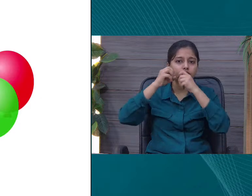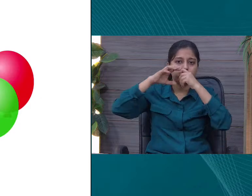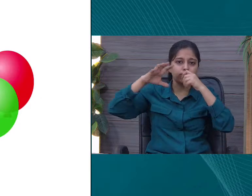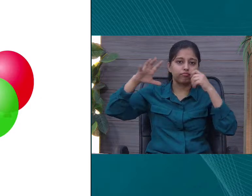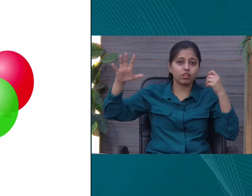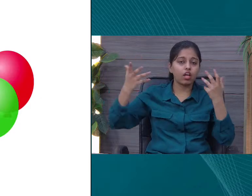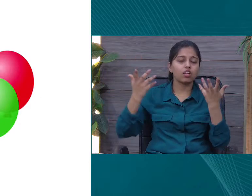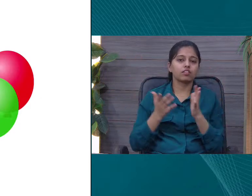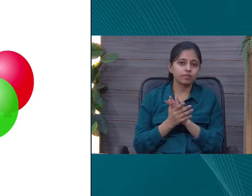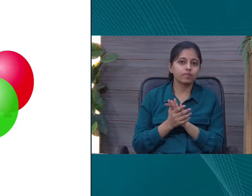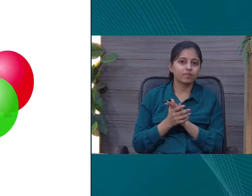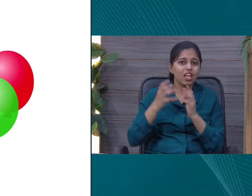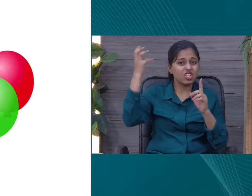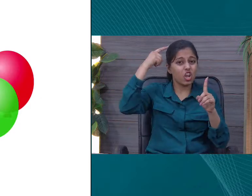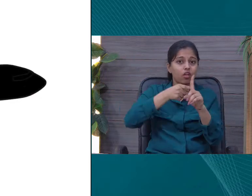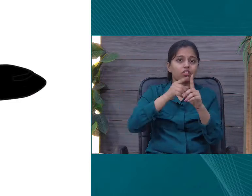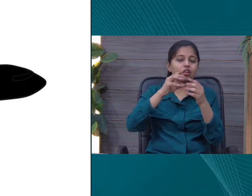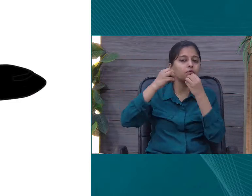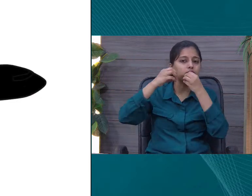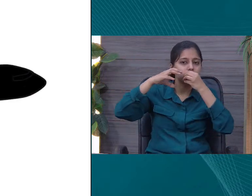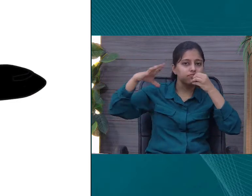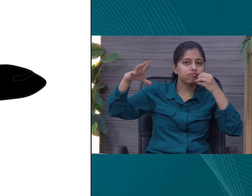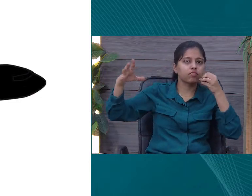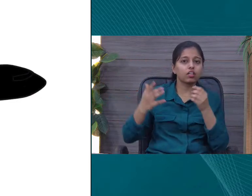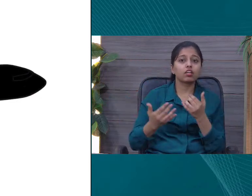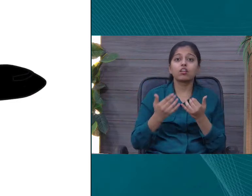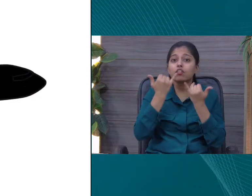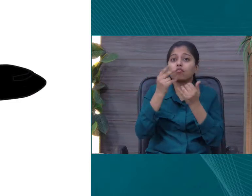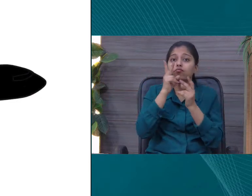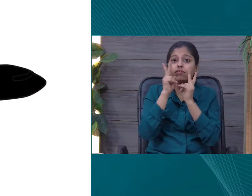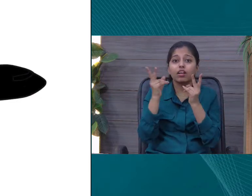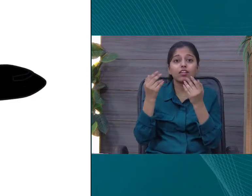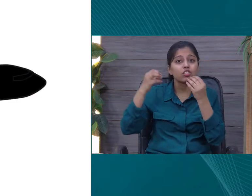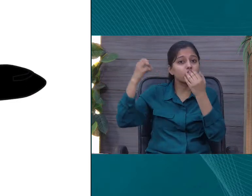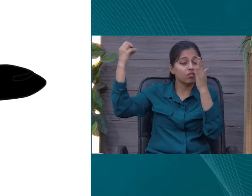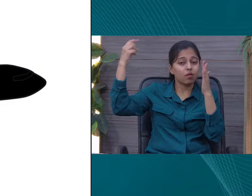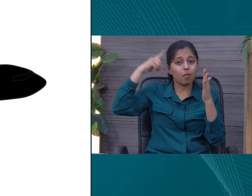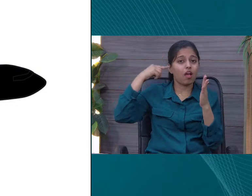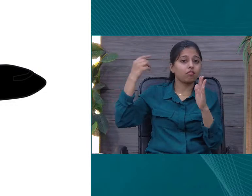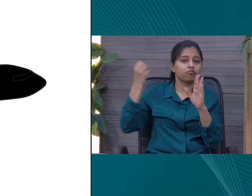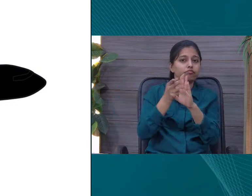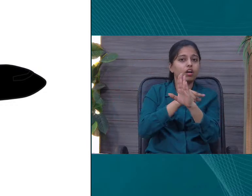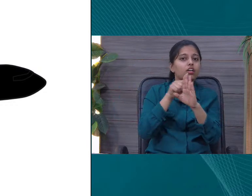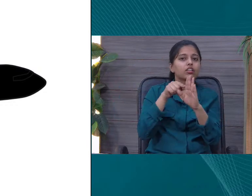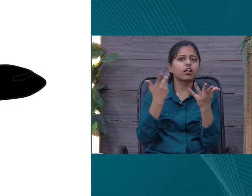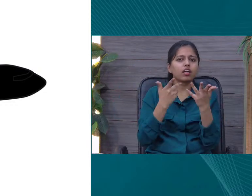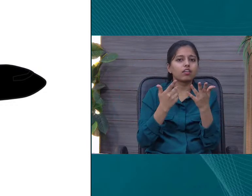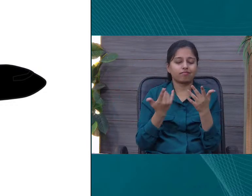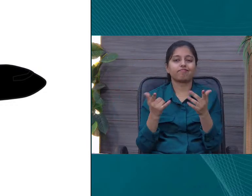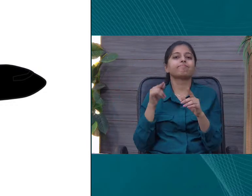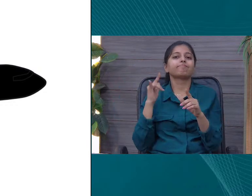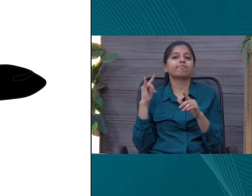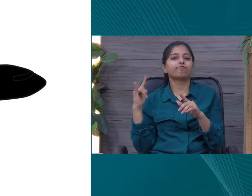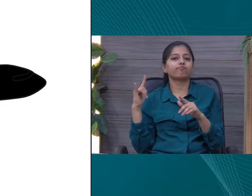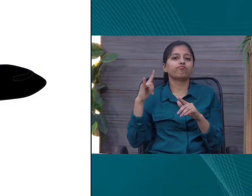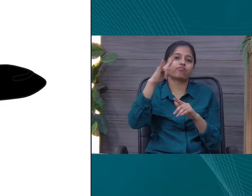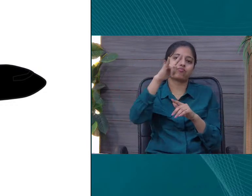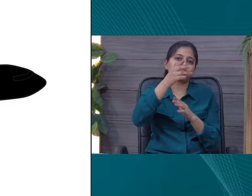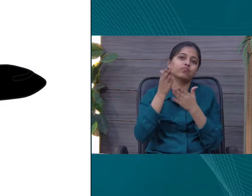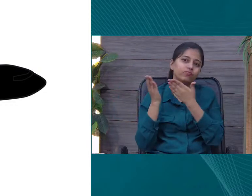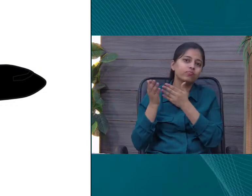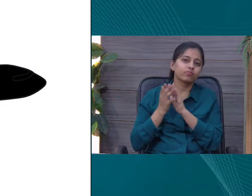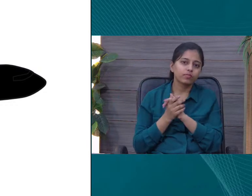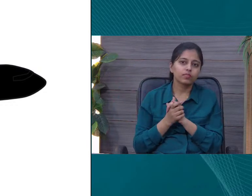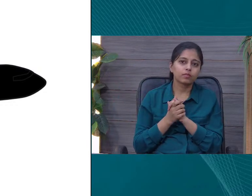शैडो ऑफ द बलून्स. यस. एंड नाउ हियर इट्स एयरप्लेन. It's